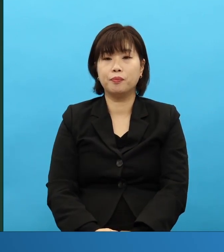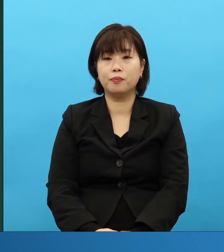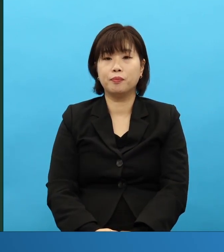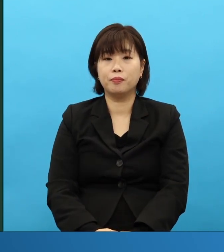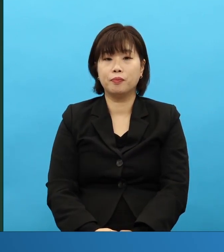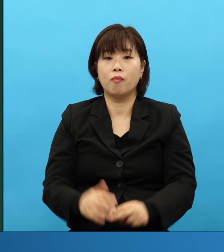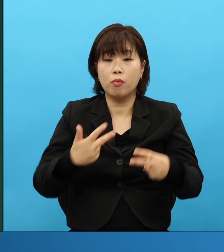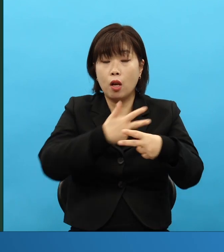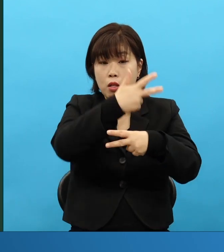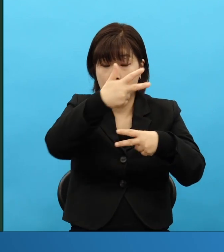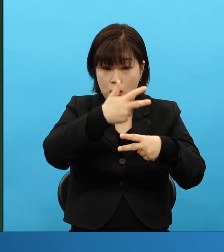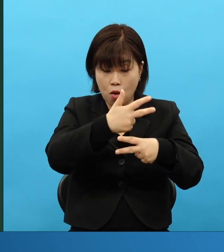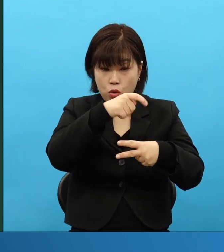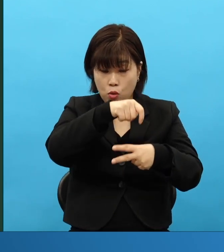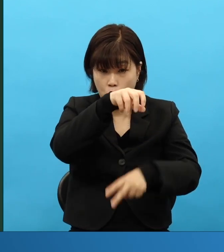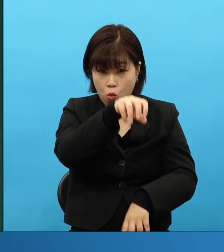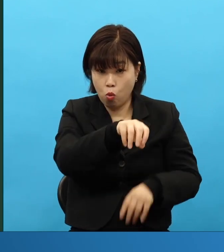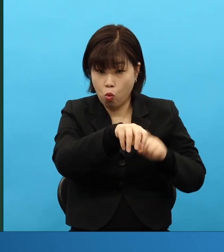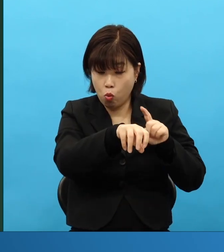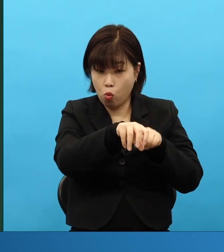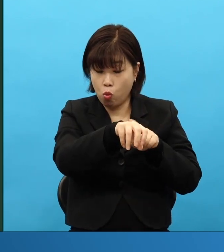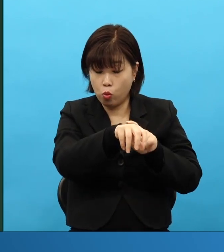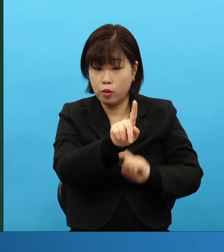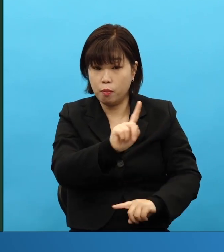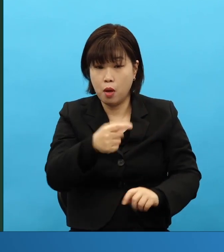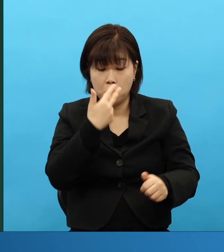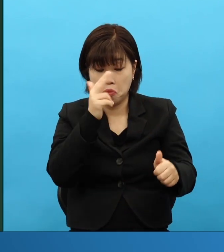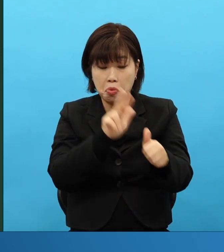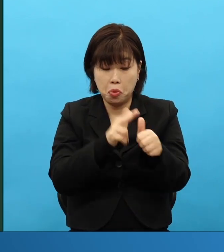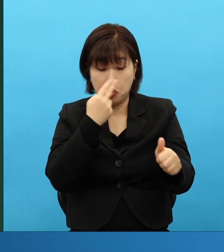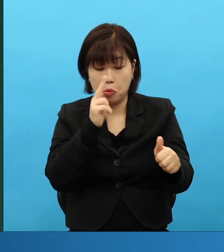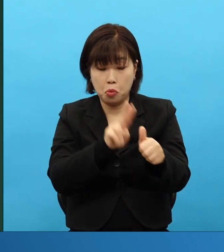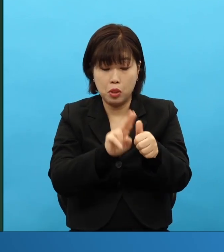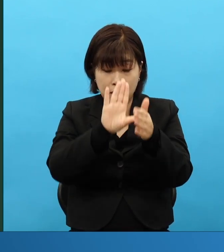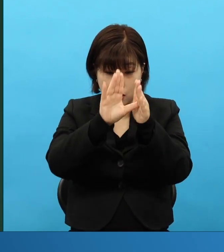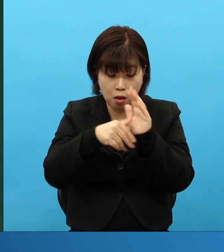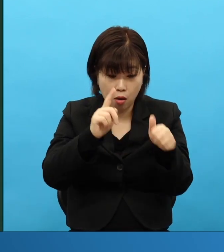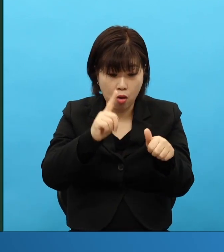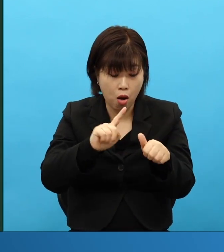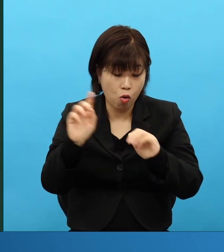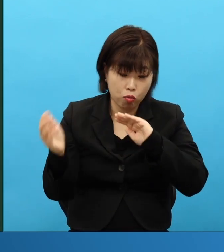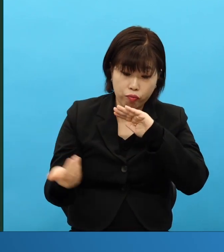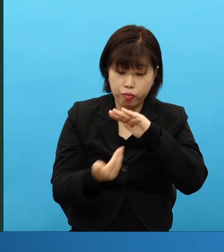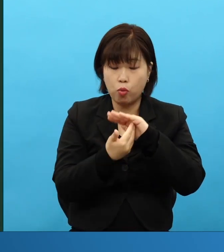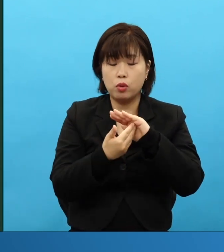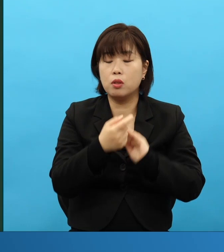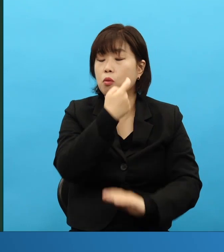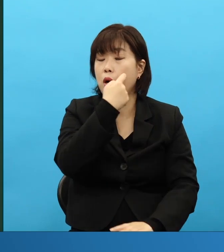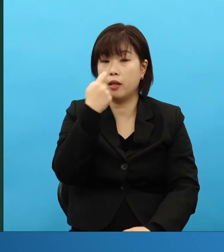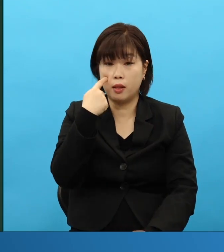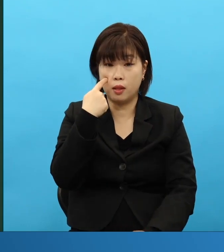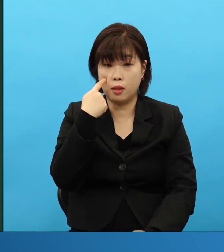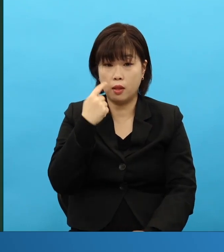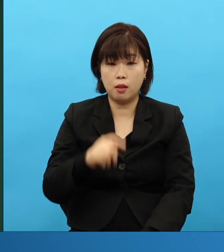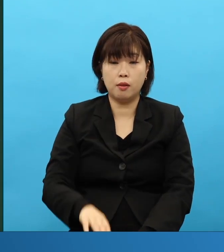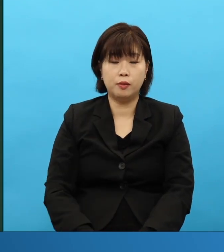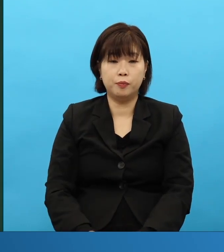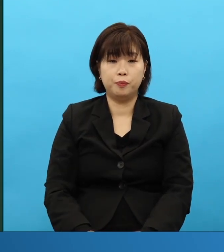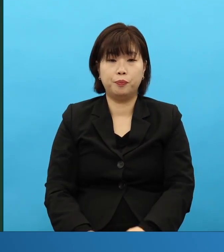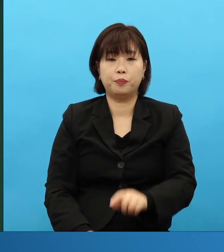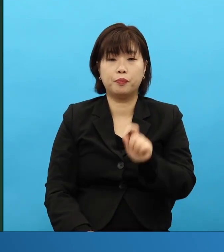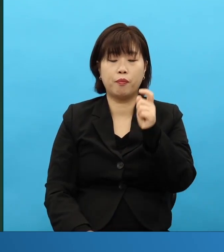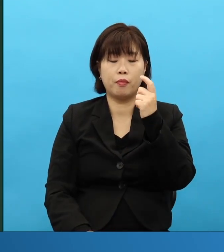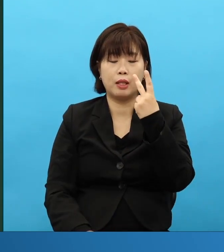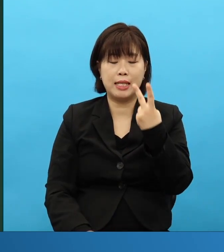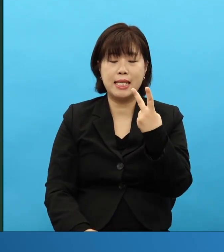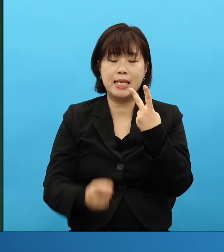이게 도전한 것도 되지만 성취되는 거라니까. You can see how they challenged toward this, but it was also fulfilled. 그다음에 이가 때 뭡니까?